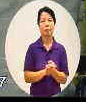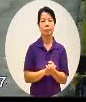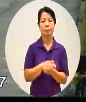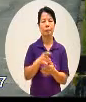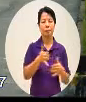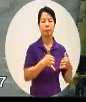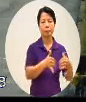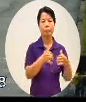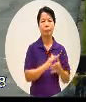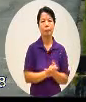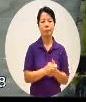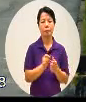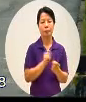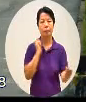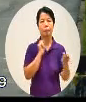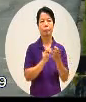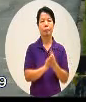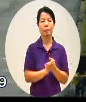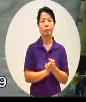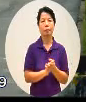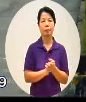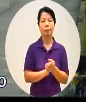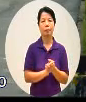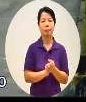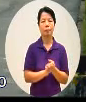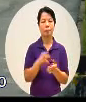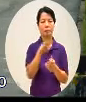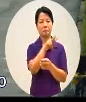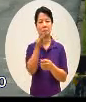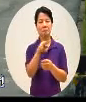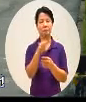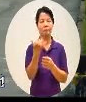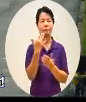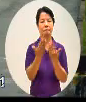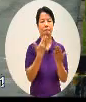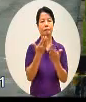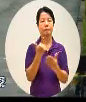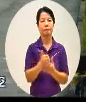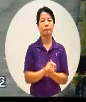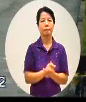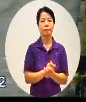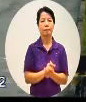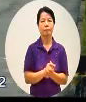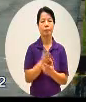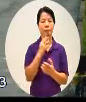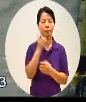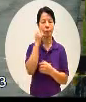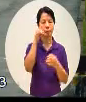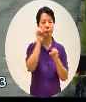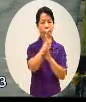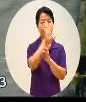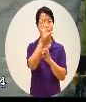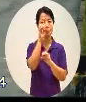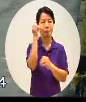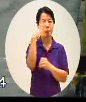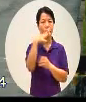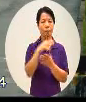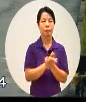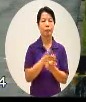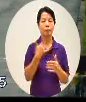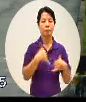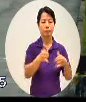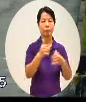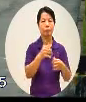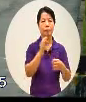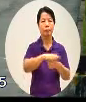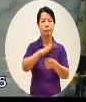条灯热了，视线不错。可是如果哈、哦，是因为这个光线的关系哦，这路波